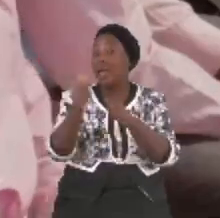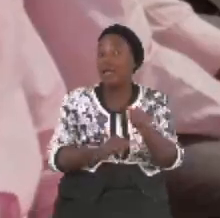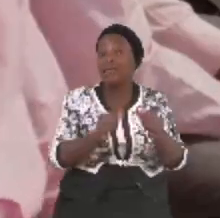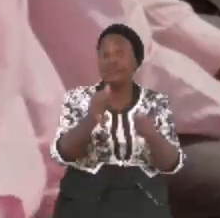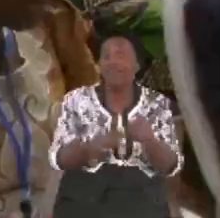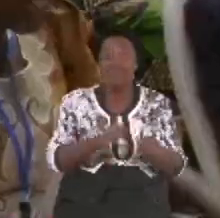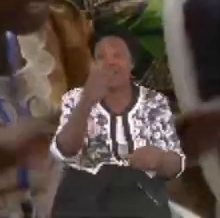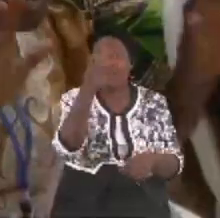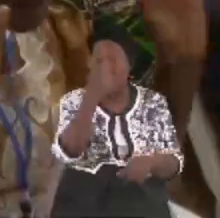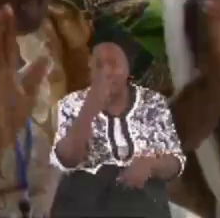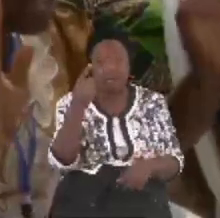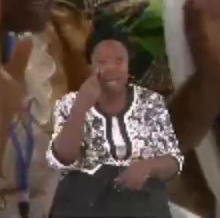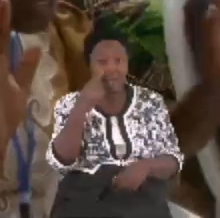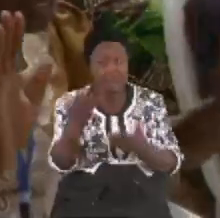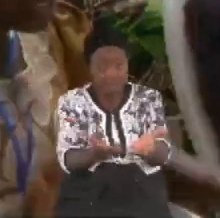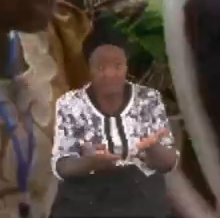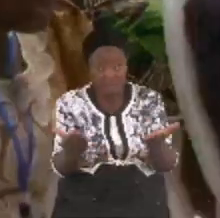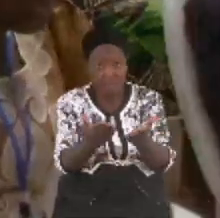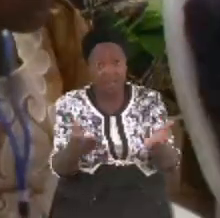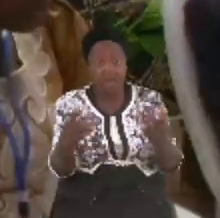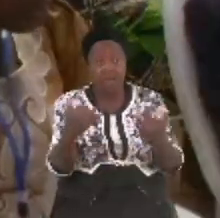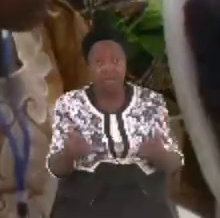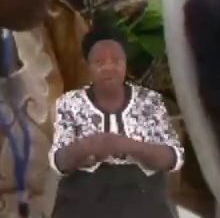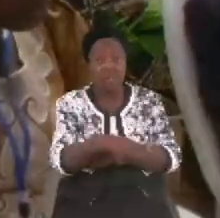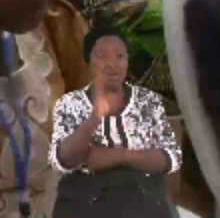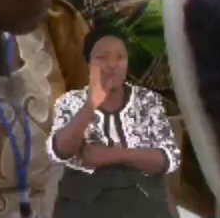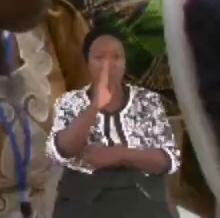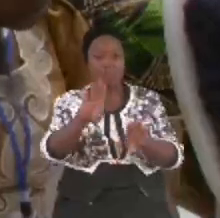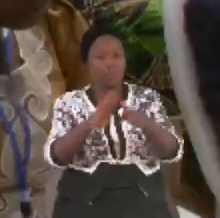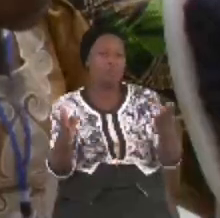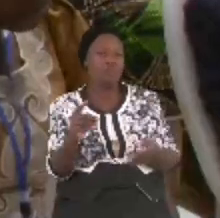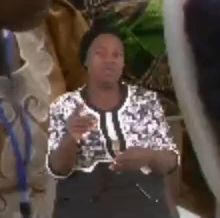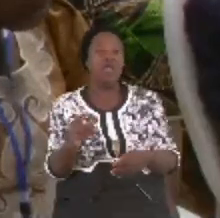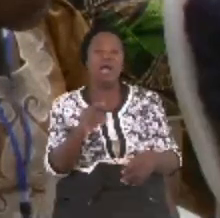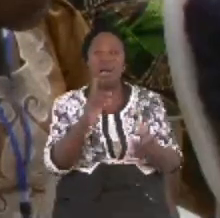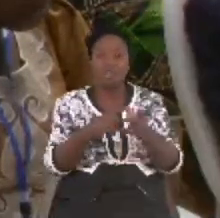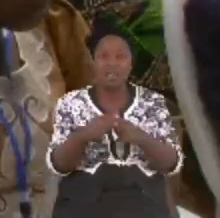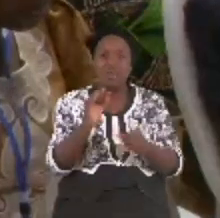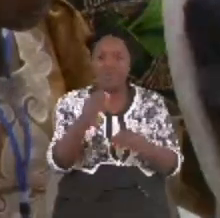yeux aveugles ici seront ouverts. Si tu es aveugle